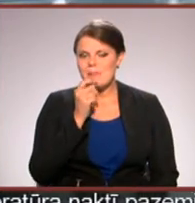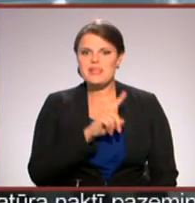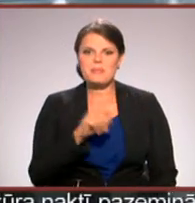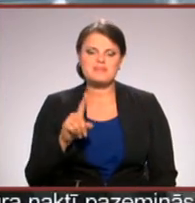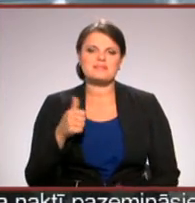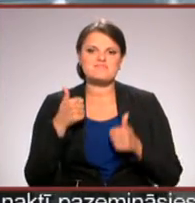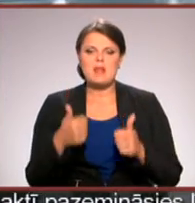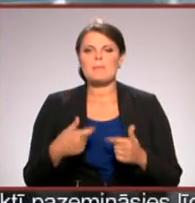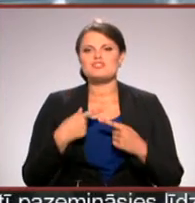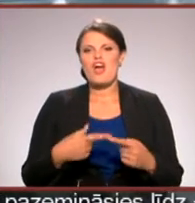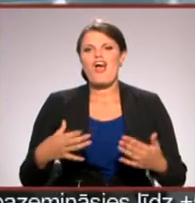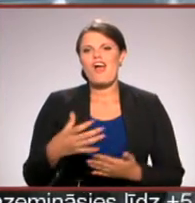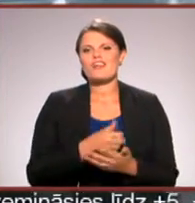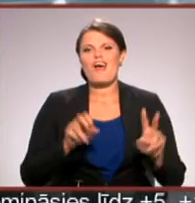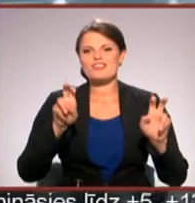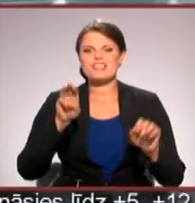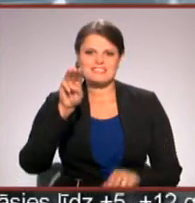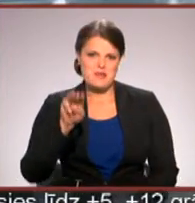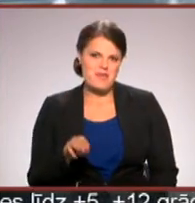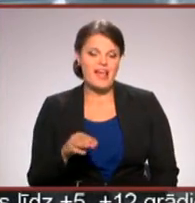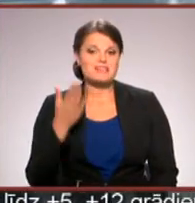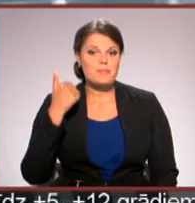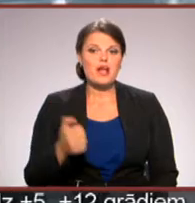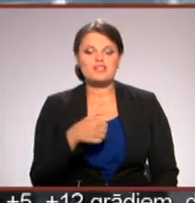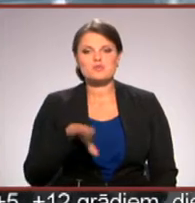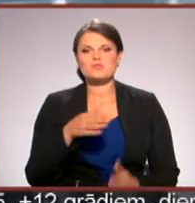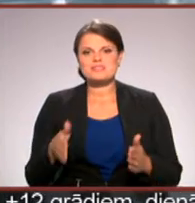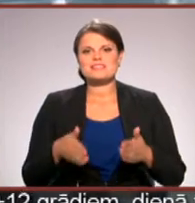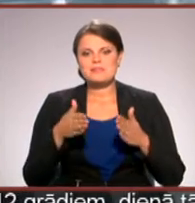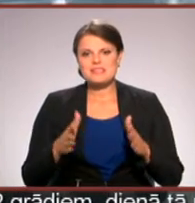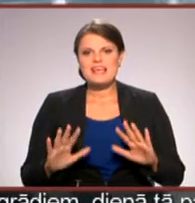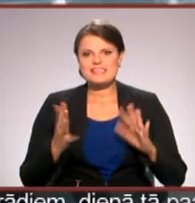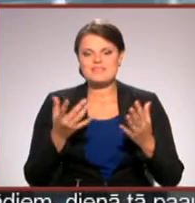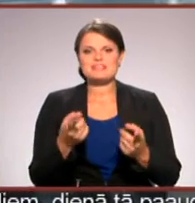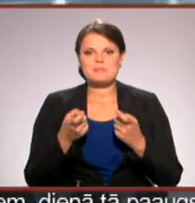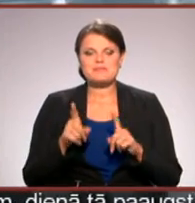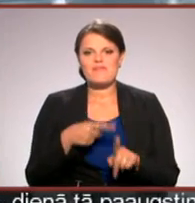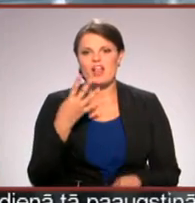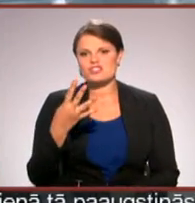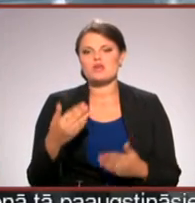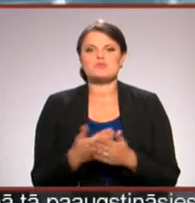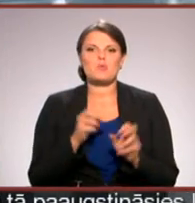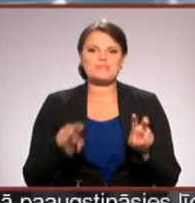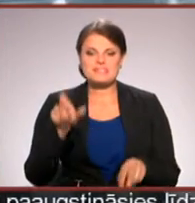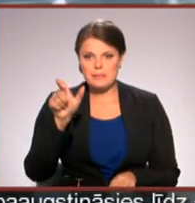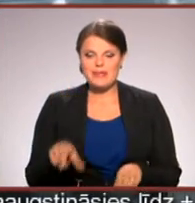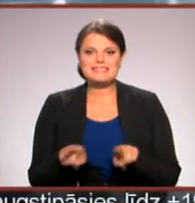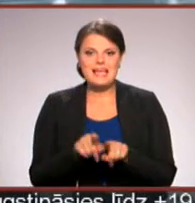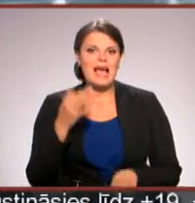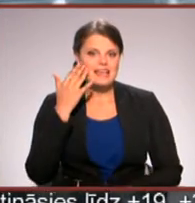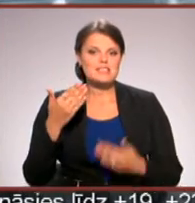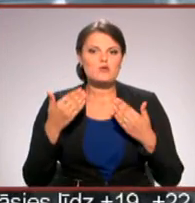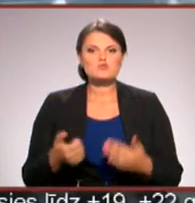tā kā ražas mēnesis, un pagājušajā gadā mums slimnīca izdevās piesaistīt 4 jaunas speciālistus, un arī ceru, ka